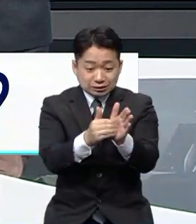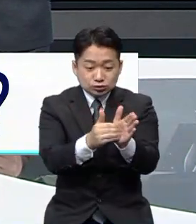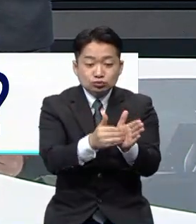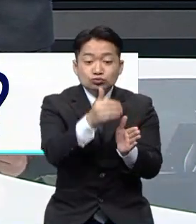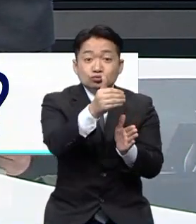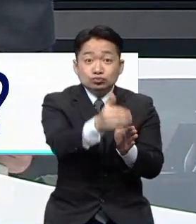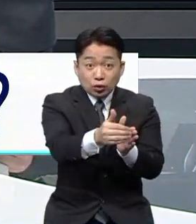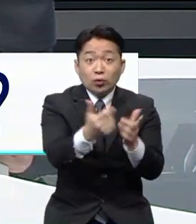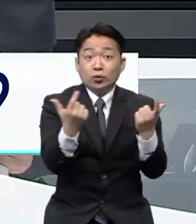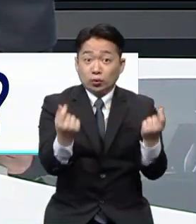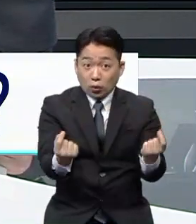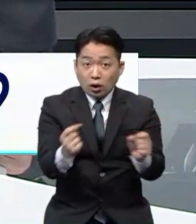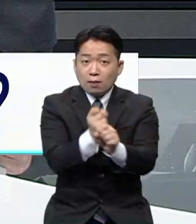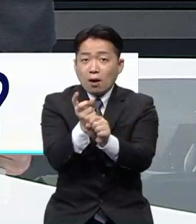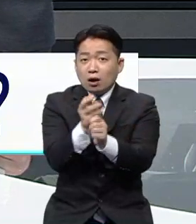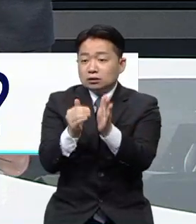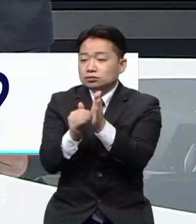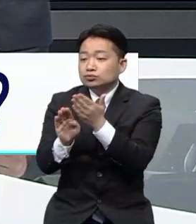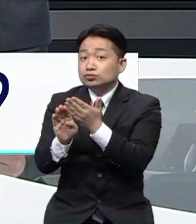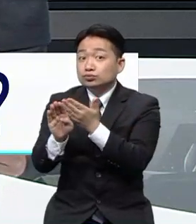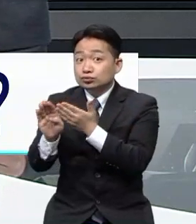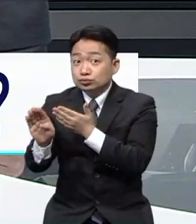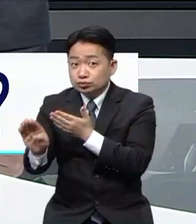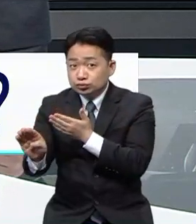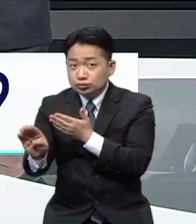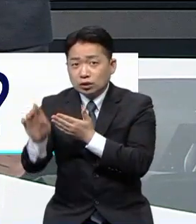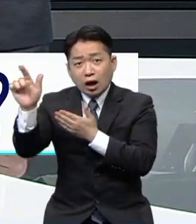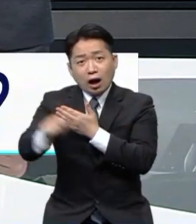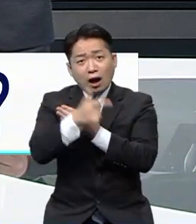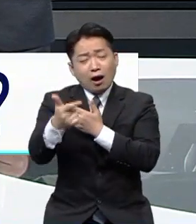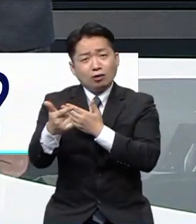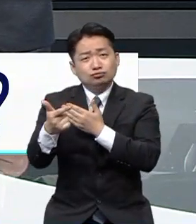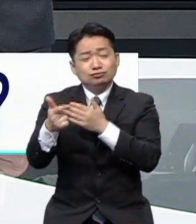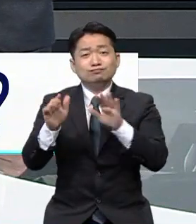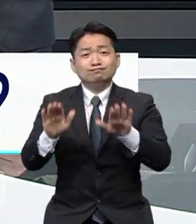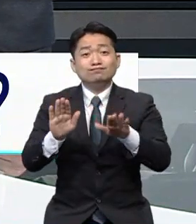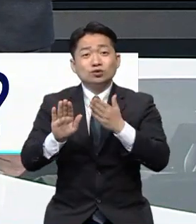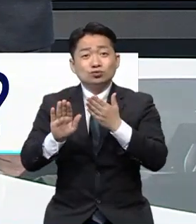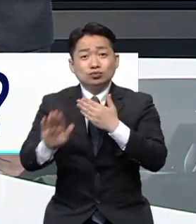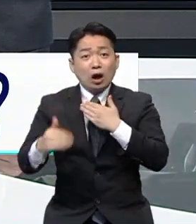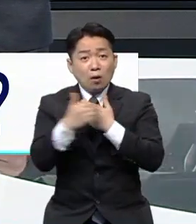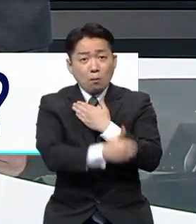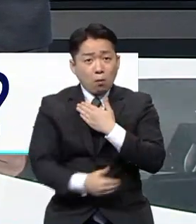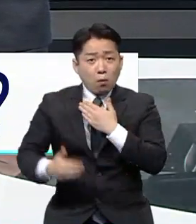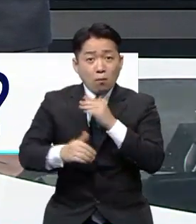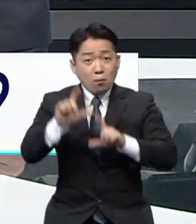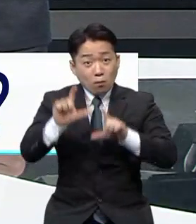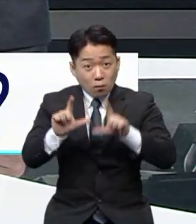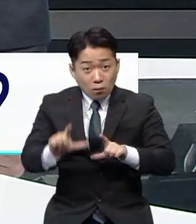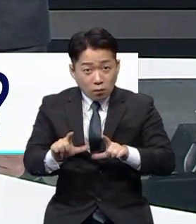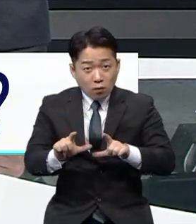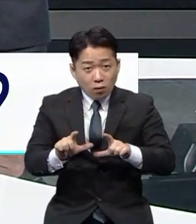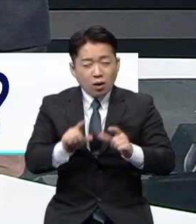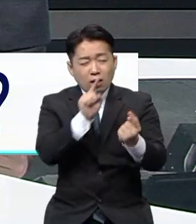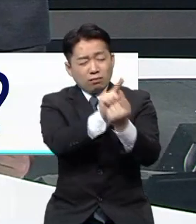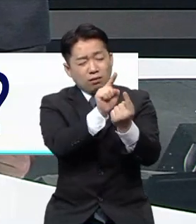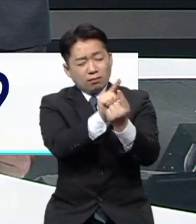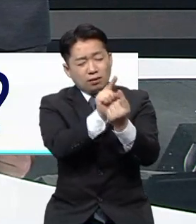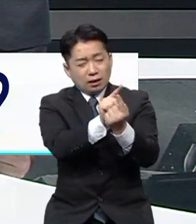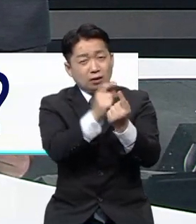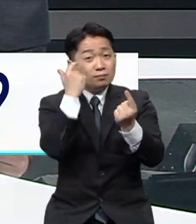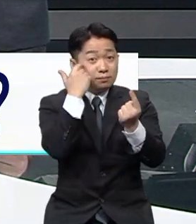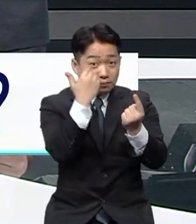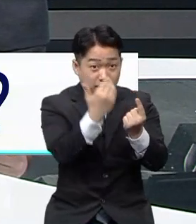접종 직후는 물론이고 몇 시간이 지난 다음 또 하루가 지난 뒤엔 몸 상태가 어떤지 저희가 계속 취재를